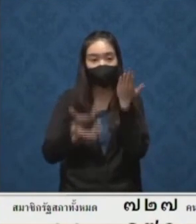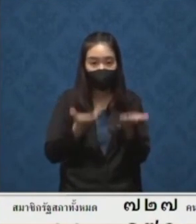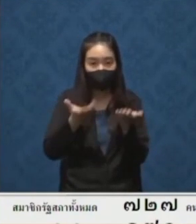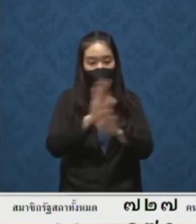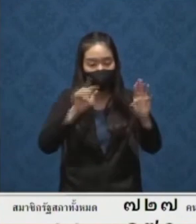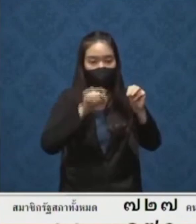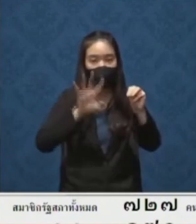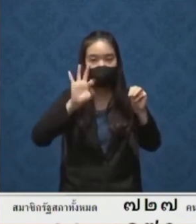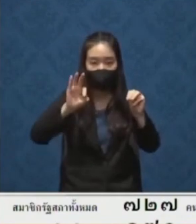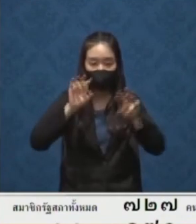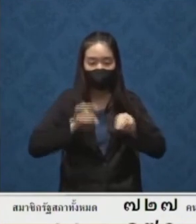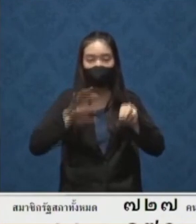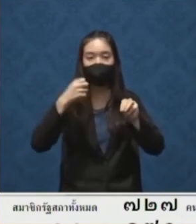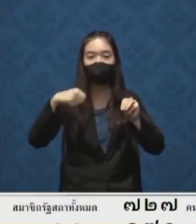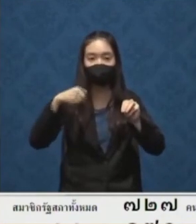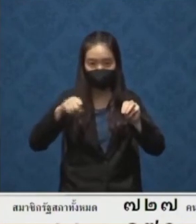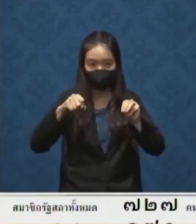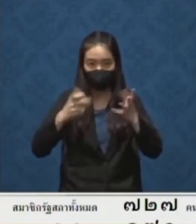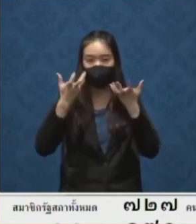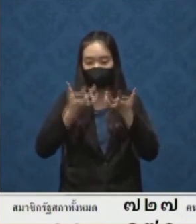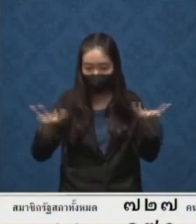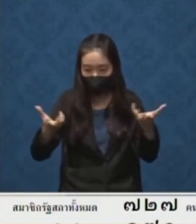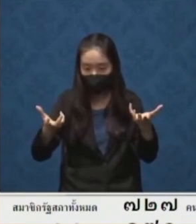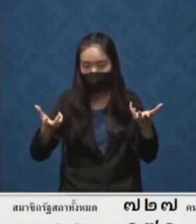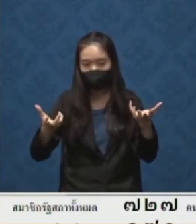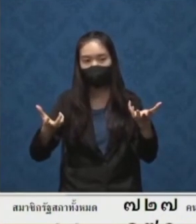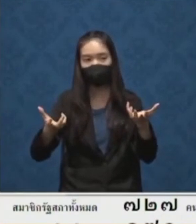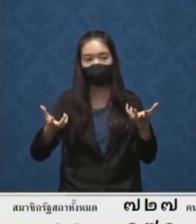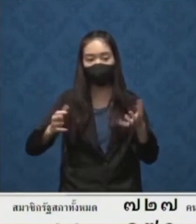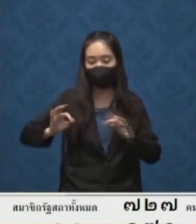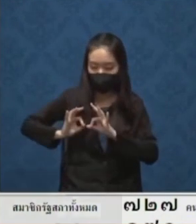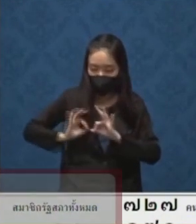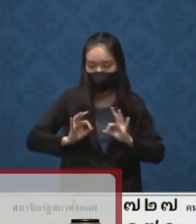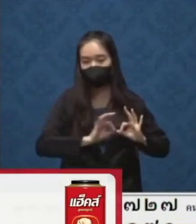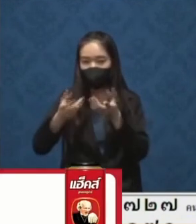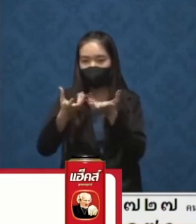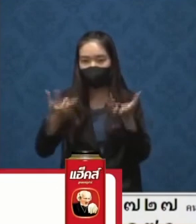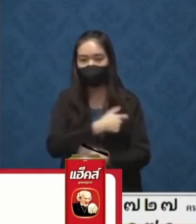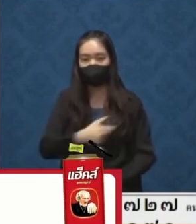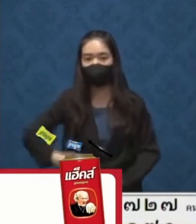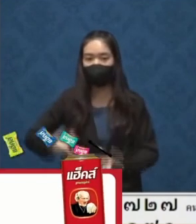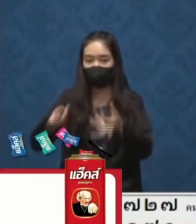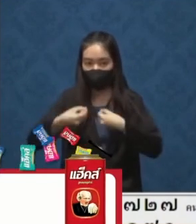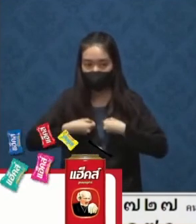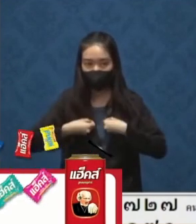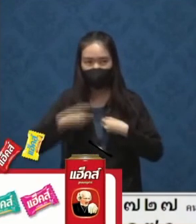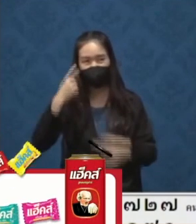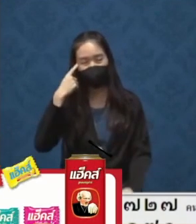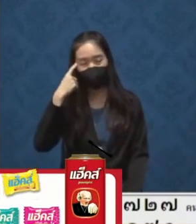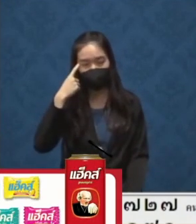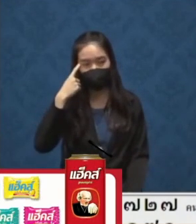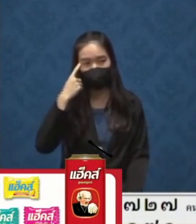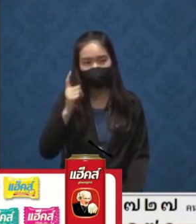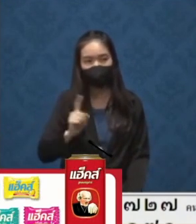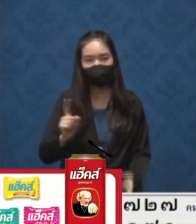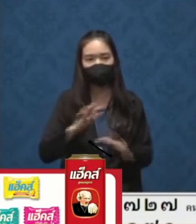สืบส